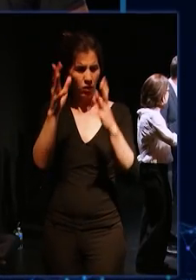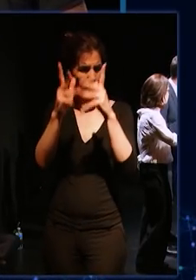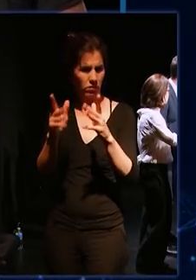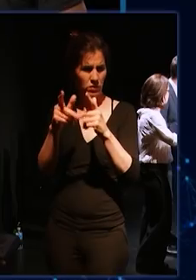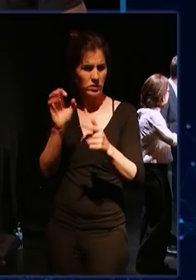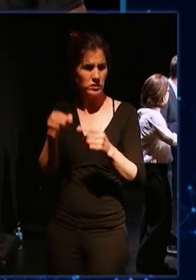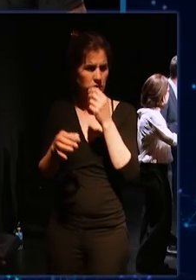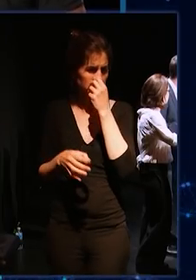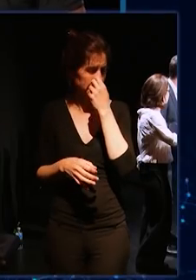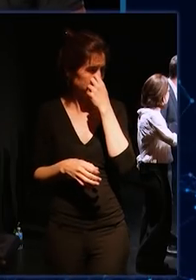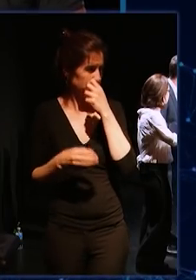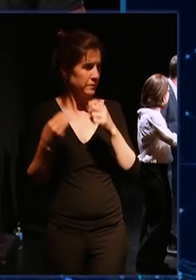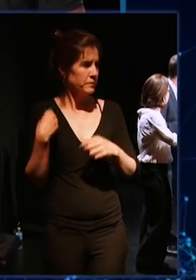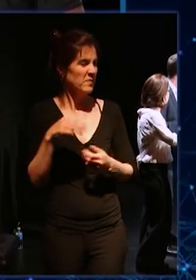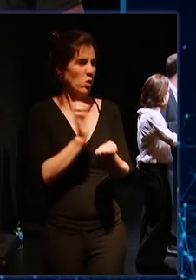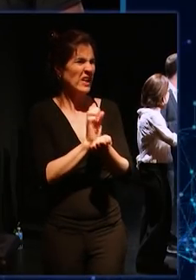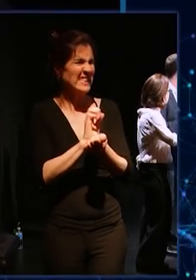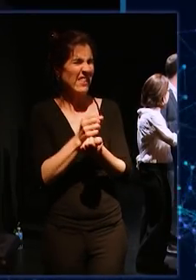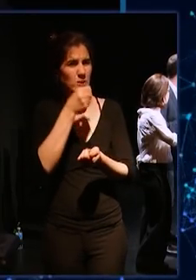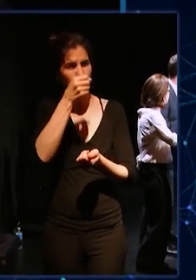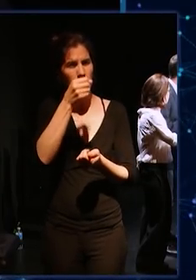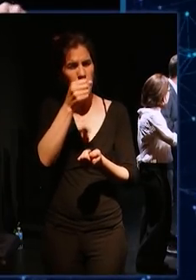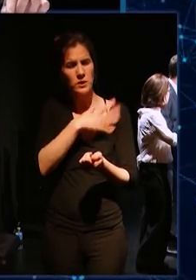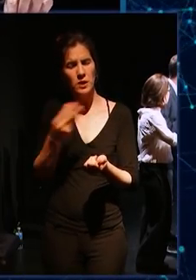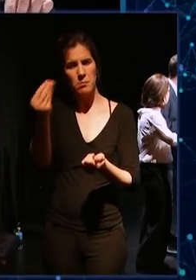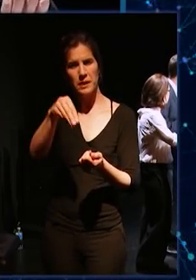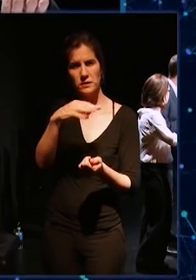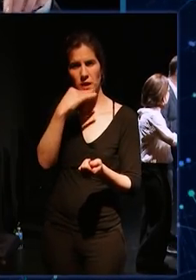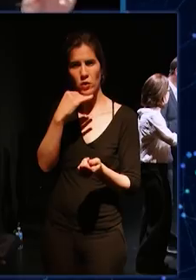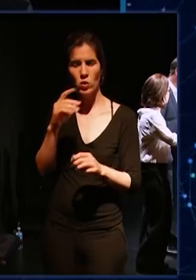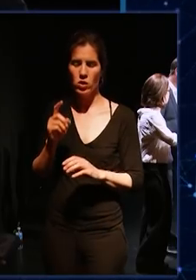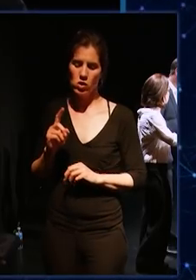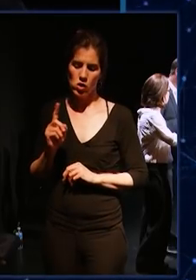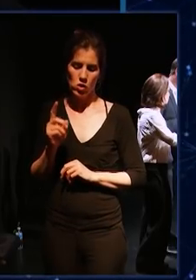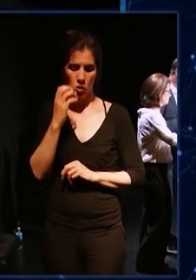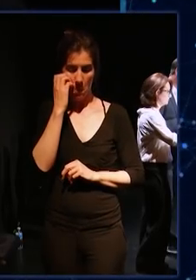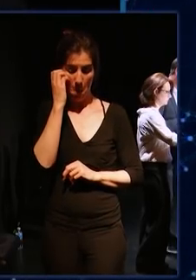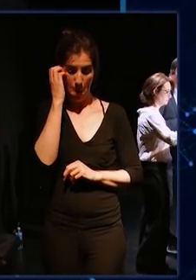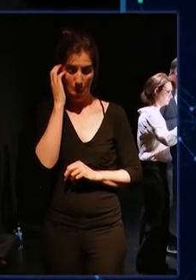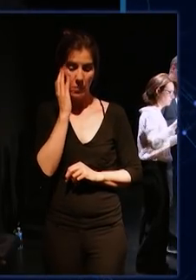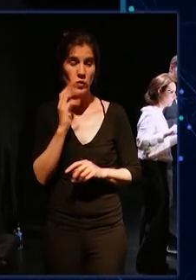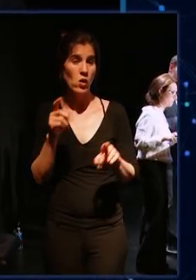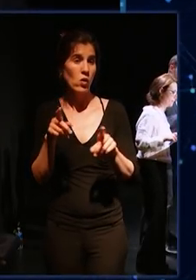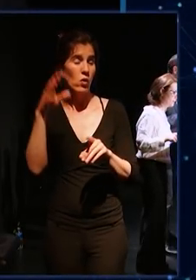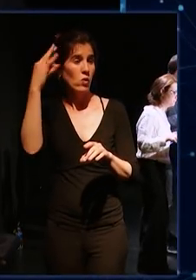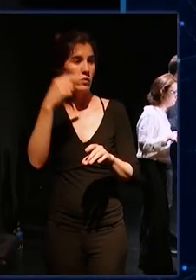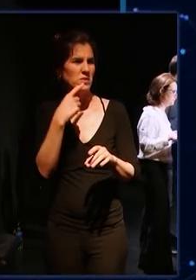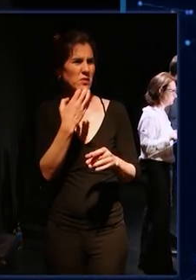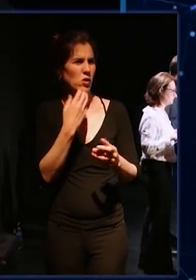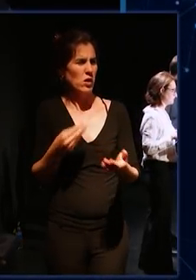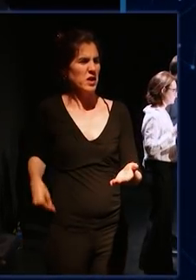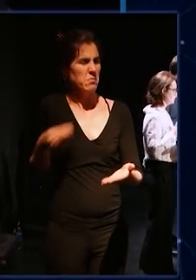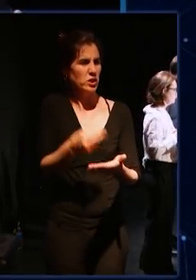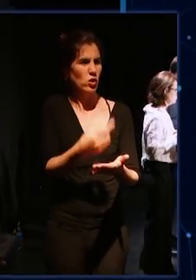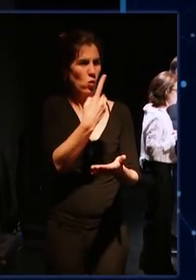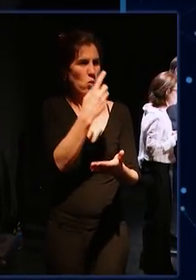Josep Quesada, dels socialistes, volia fer alguna cosa? No, aviam, una mica corroborant-lo d'Àlvaro. L'inversió d'1.300.000 euros que